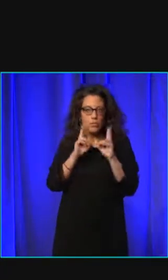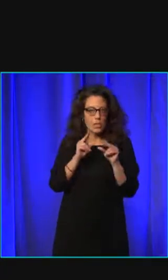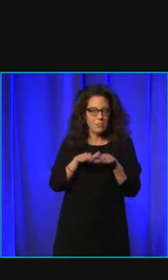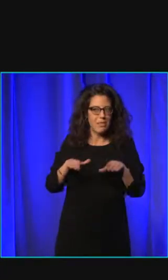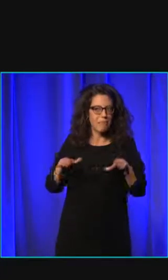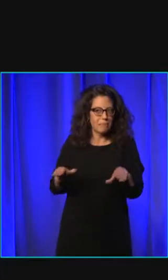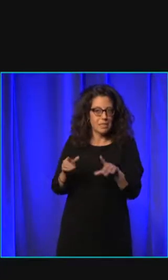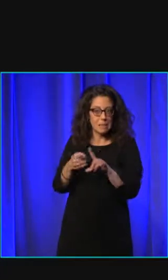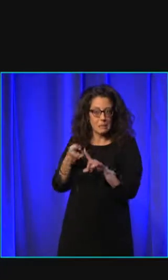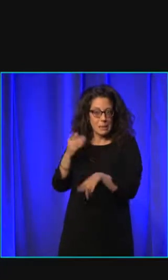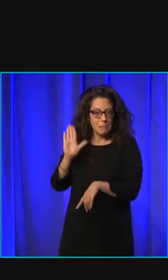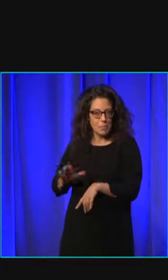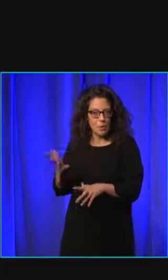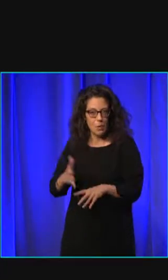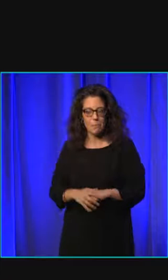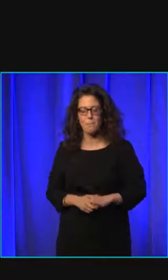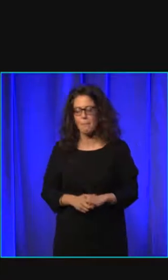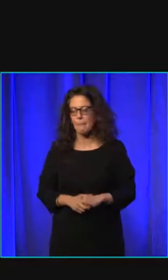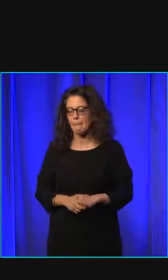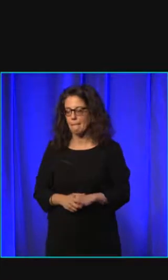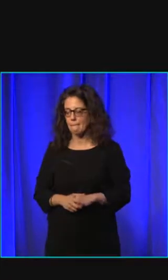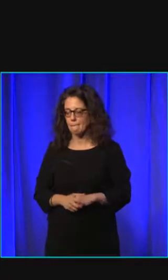la spécificité de cette discipline.